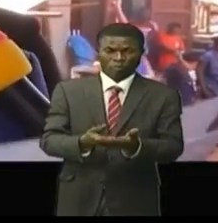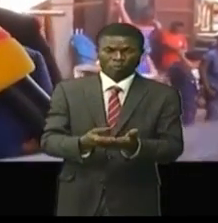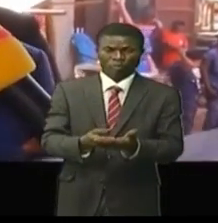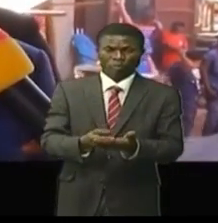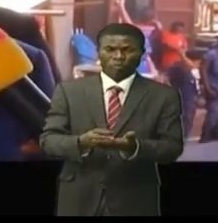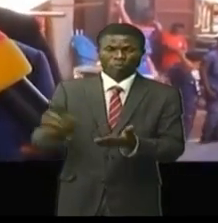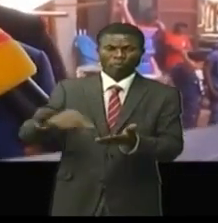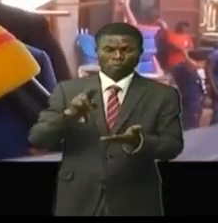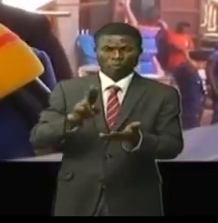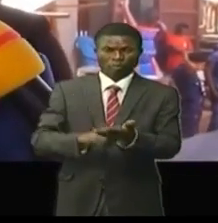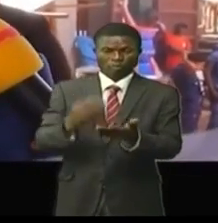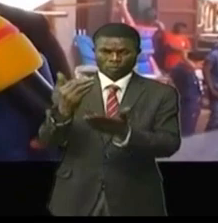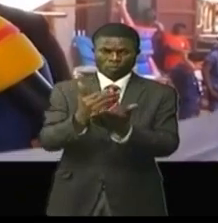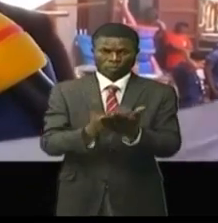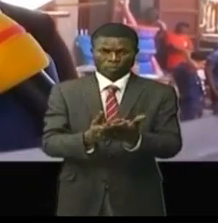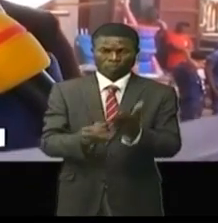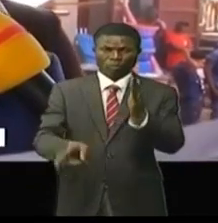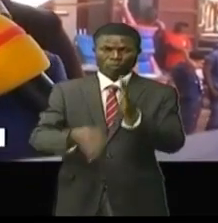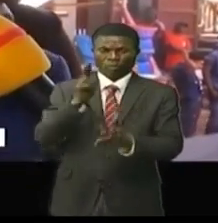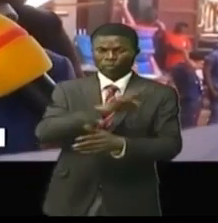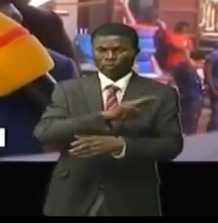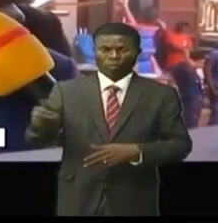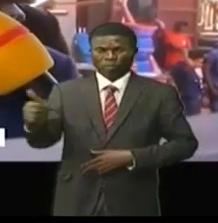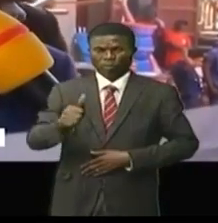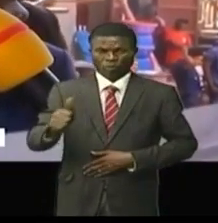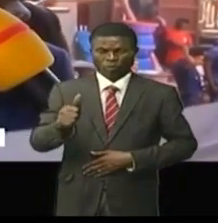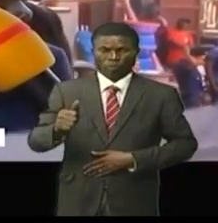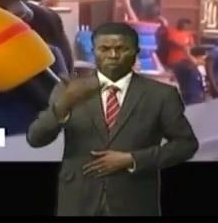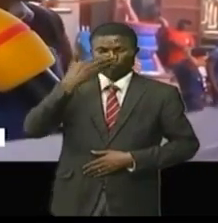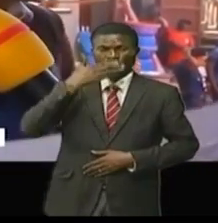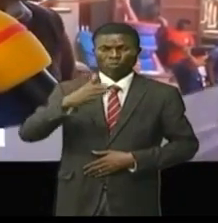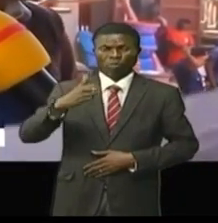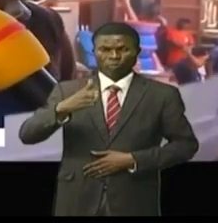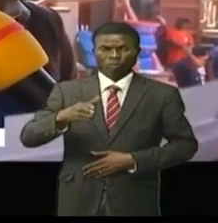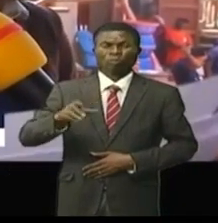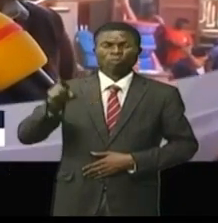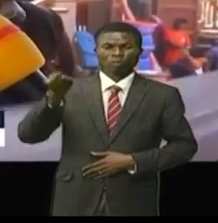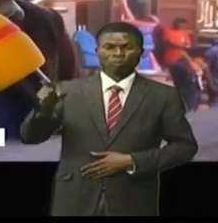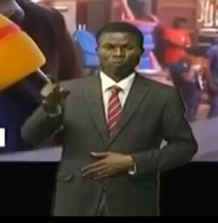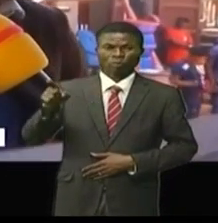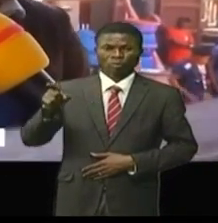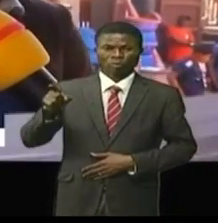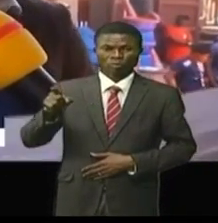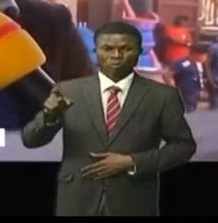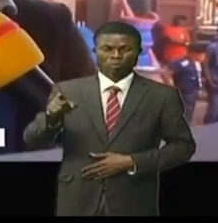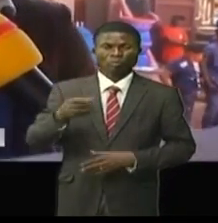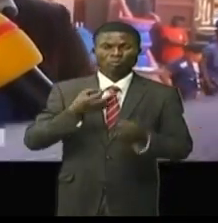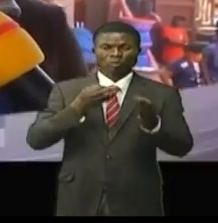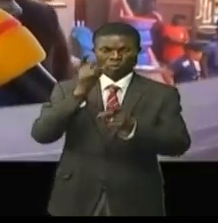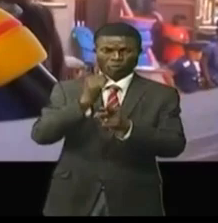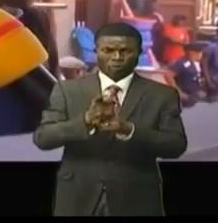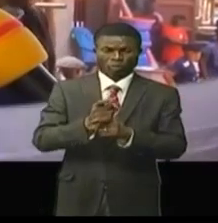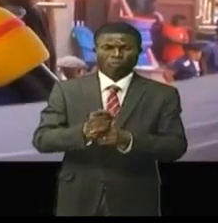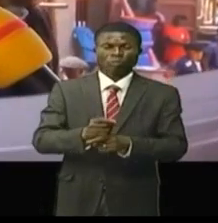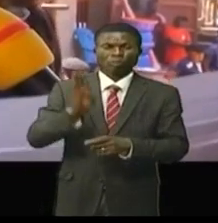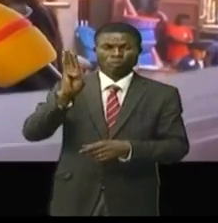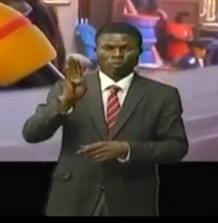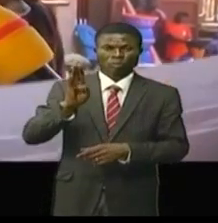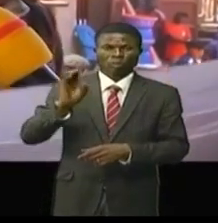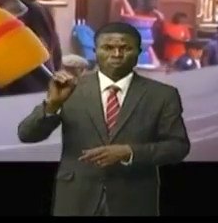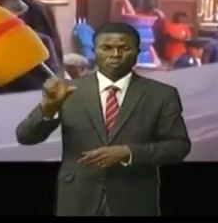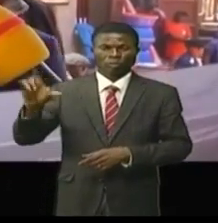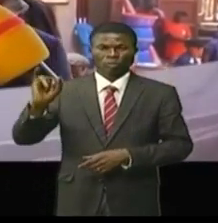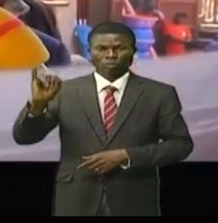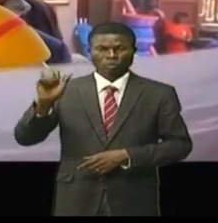la semaine 12 de l'année 2022 dans la zone de santé d'Akéti et plus précisément à Doulia, nous interpelle